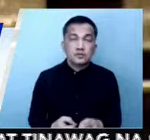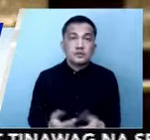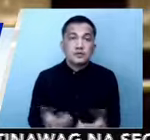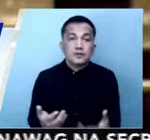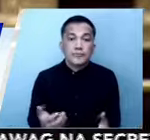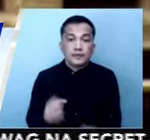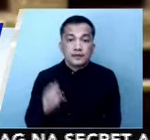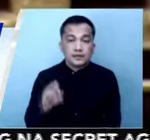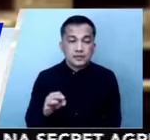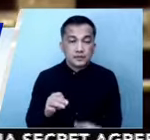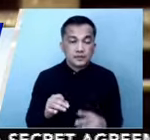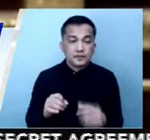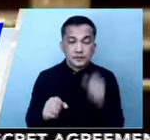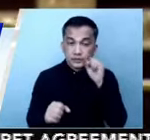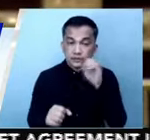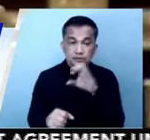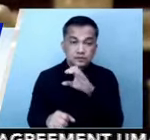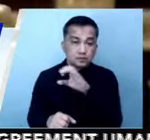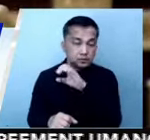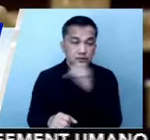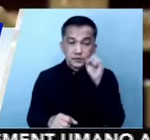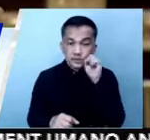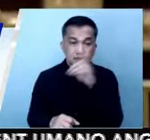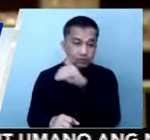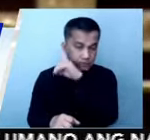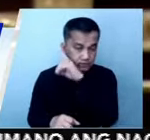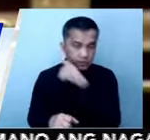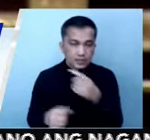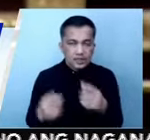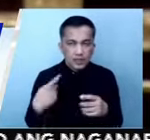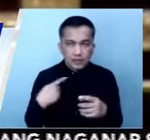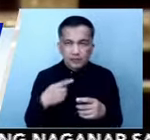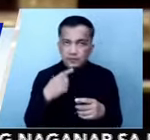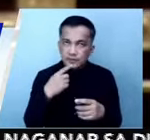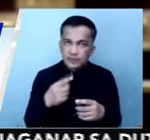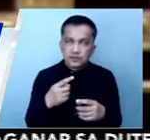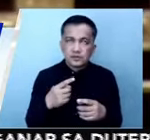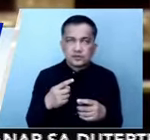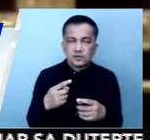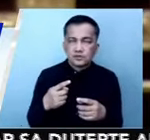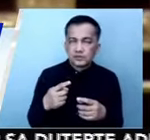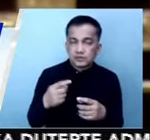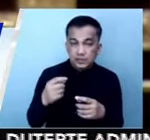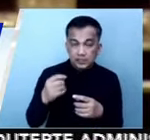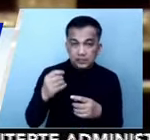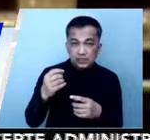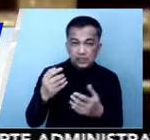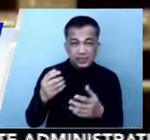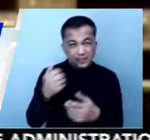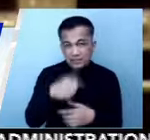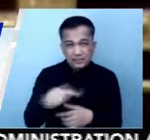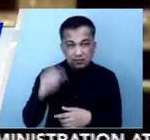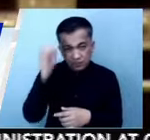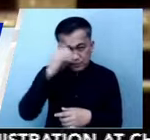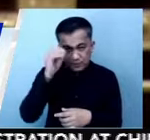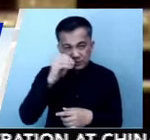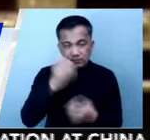Inday Sara had some very serious misgivings about what we are doing in terms of foreign policy, she will bring them